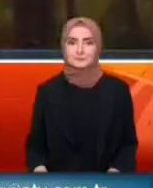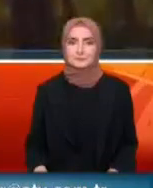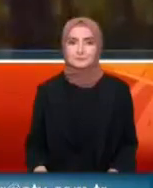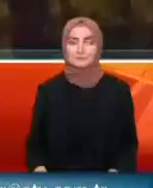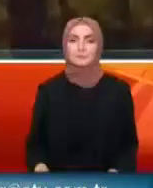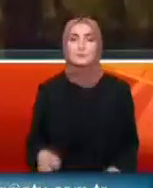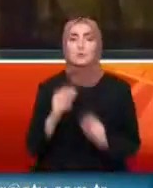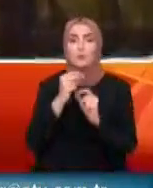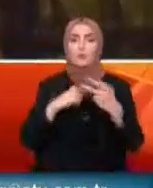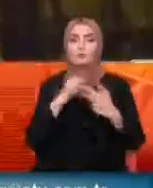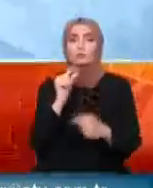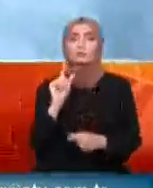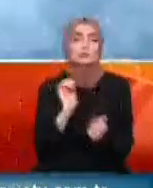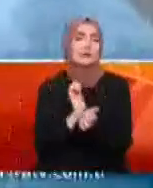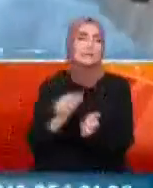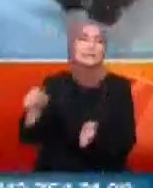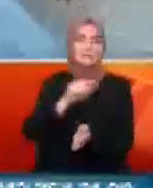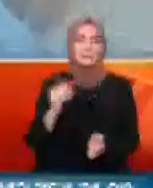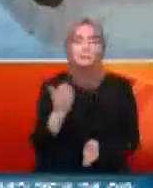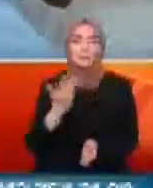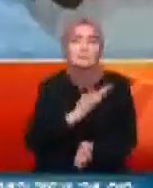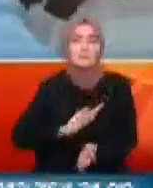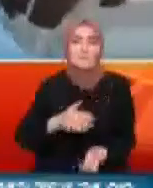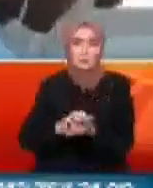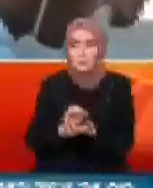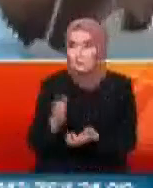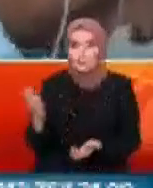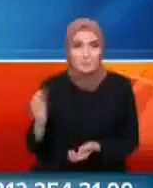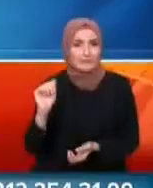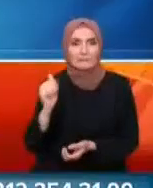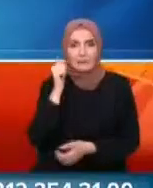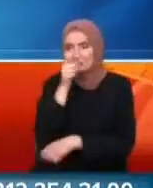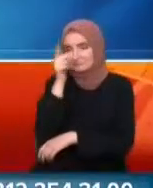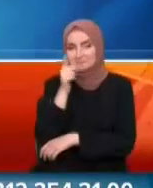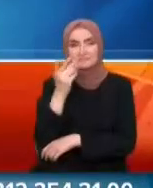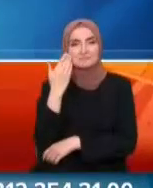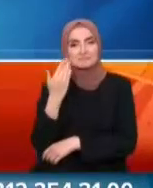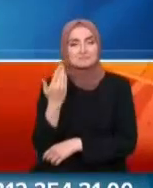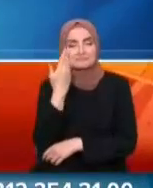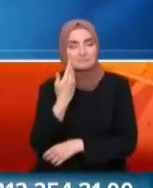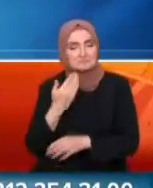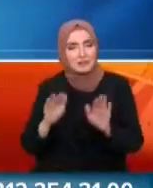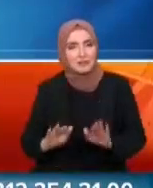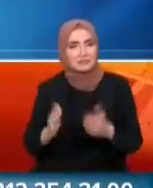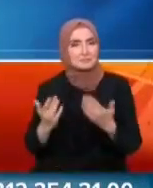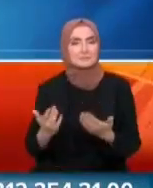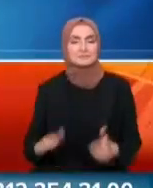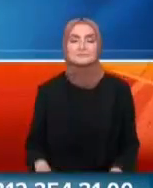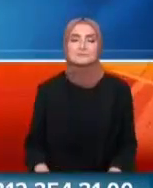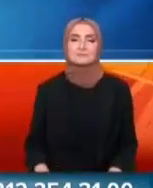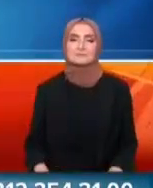Özul ailesinin çok sevdiği köpekleri Nero'dan geriye bu görüntüler kaldı. Ya ben dişi ödüyor öyle